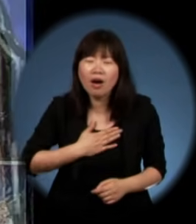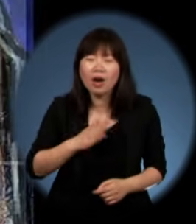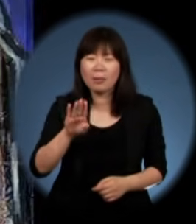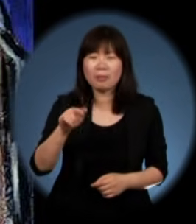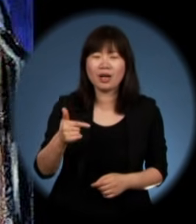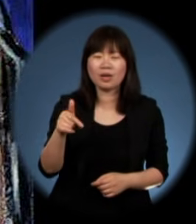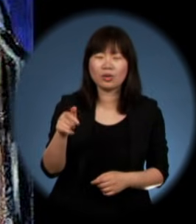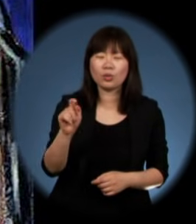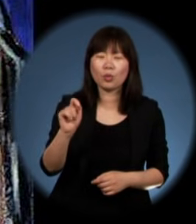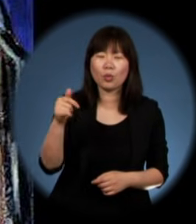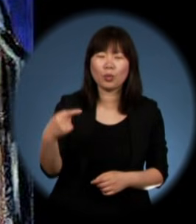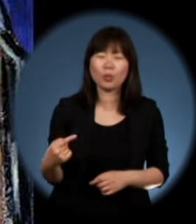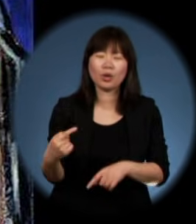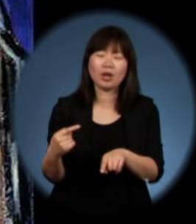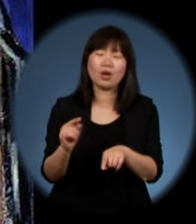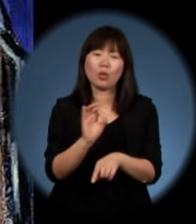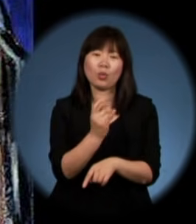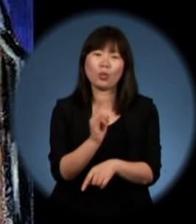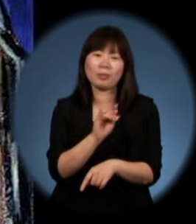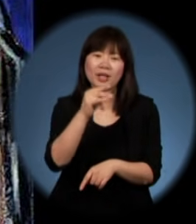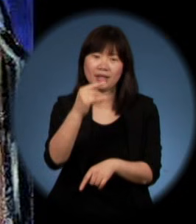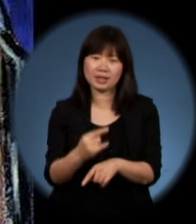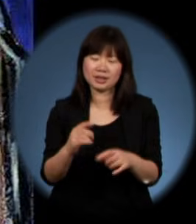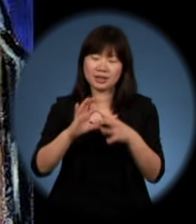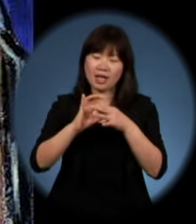호의에 오베르의 교회 입니다